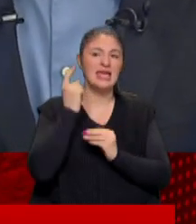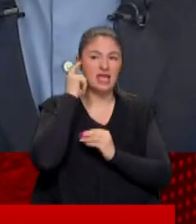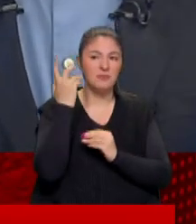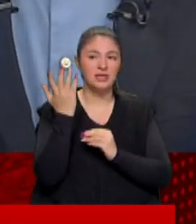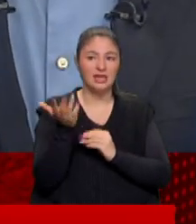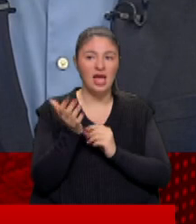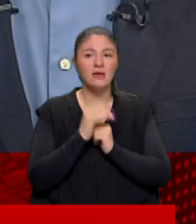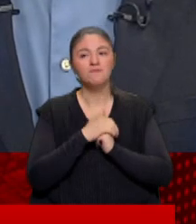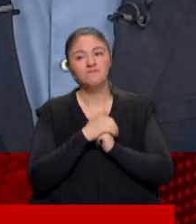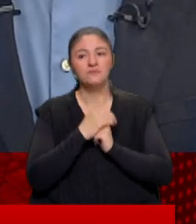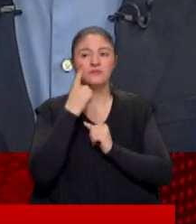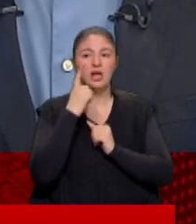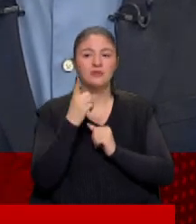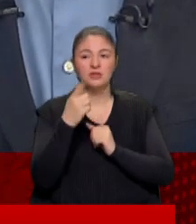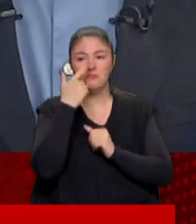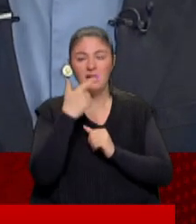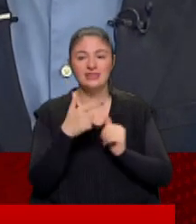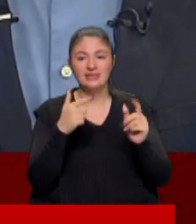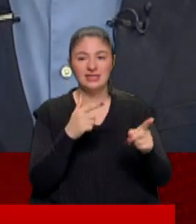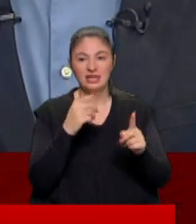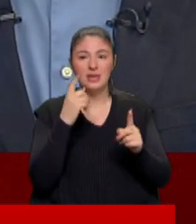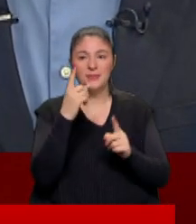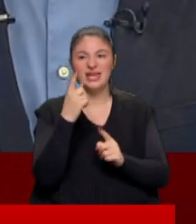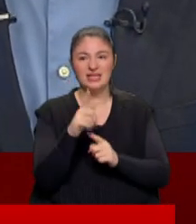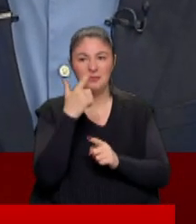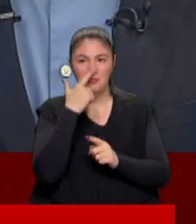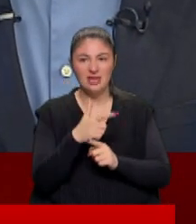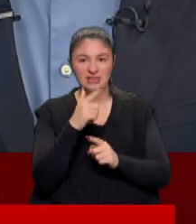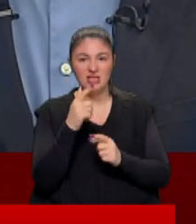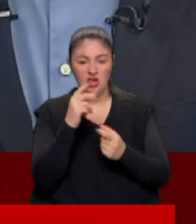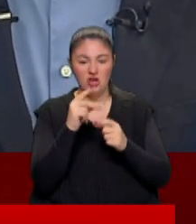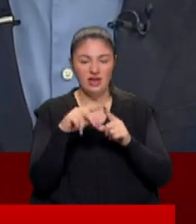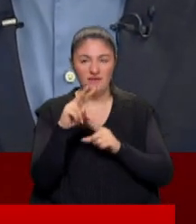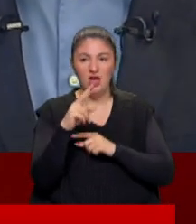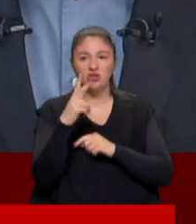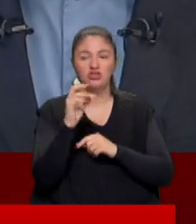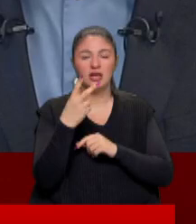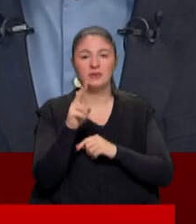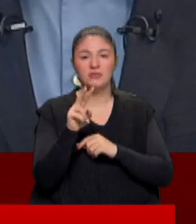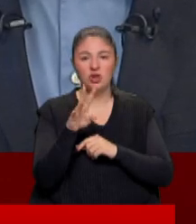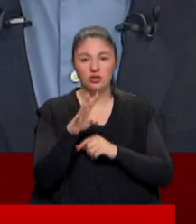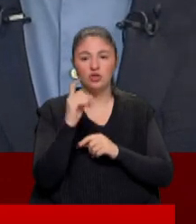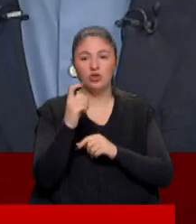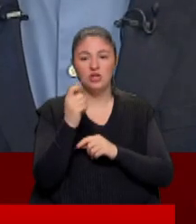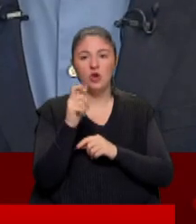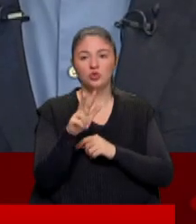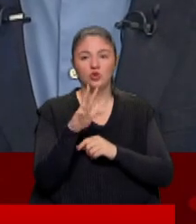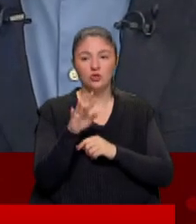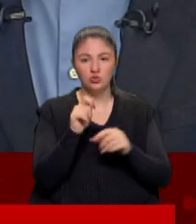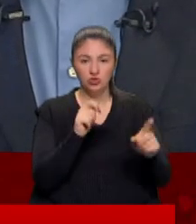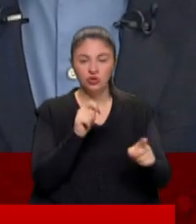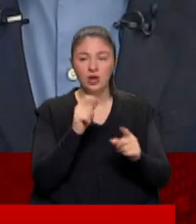tahminle baktığımızda benzindeki 1 litre benzindeki ÖTV 3 Ocak 2024'te 9 lira 34